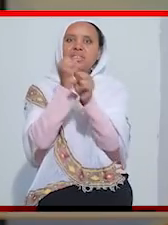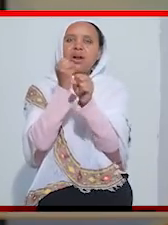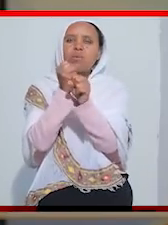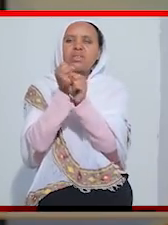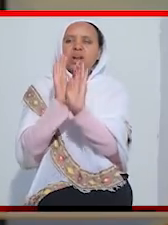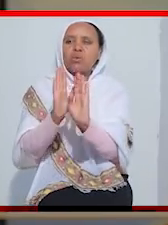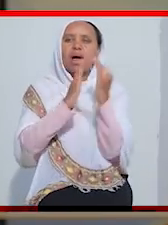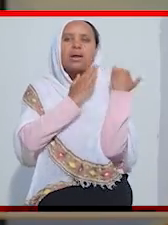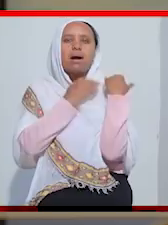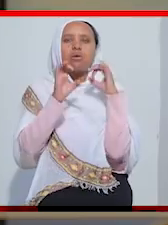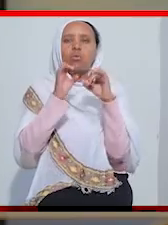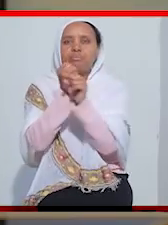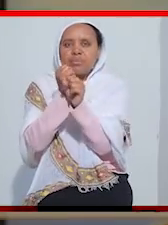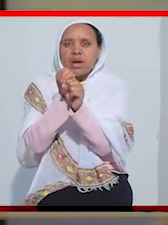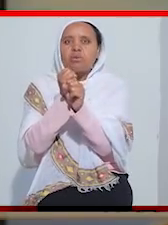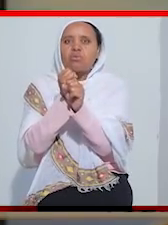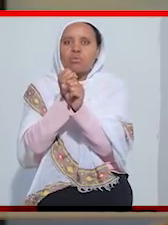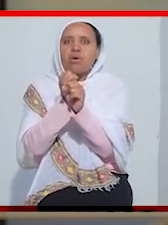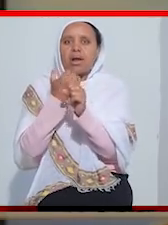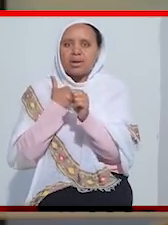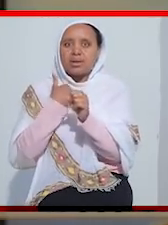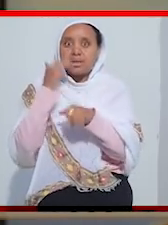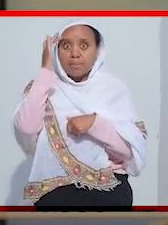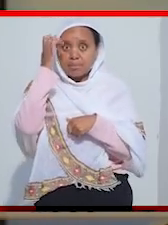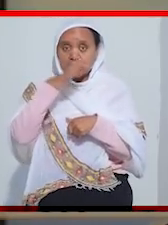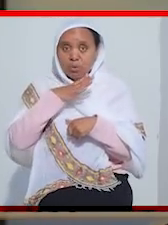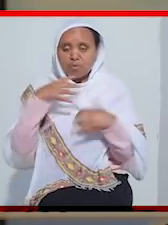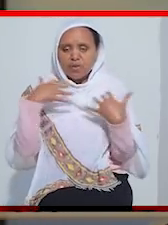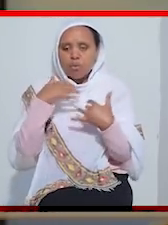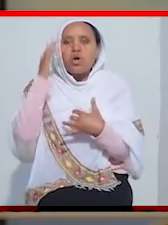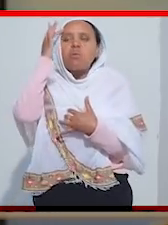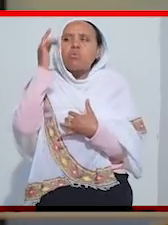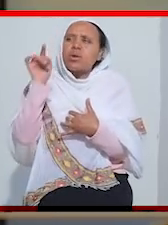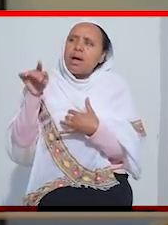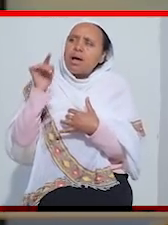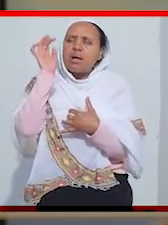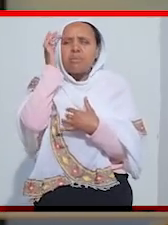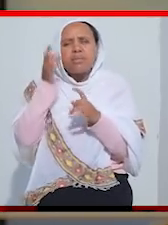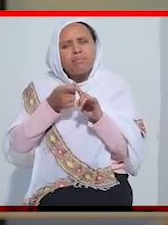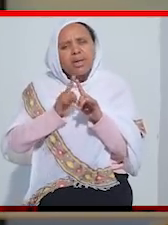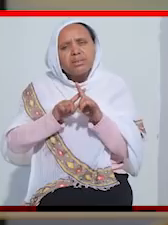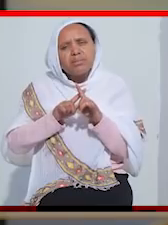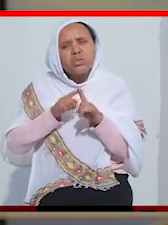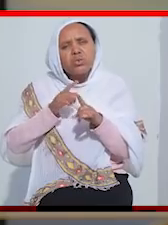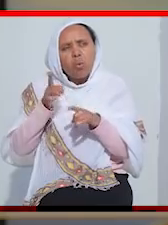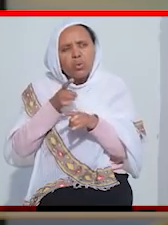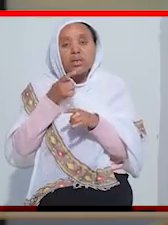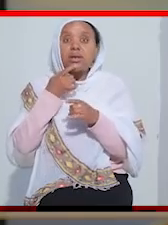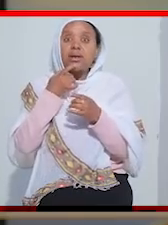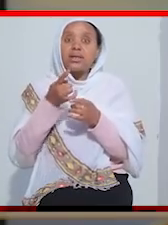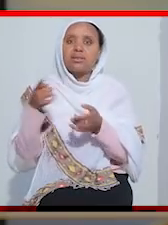ደግሞ ስራውና ስራውን አለቃ አድርጎ የሚሰራ ደግሞ አለ። የታመመ ሰው የሚፈራው ህመሙን ነው፣ ያመም ይመለስ ይሆን